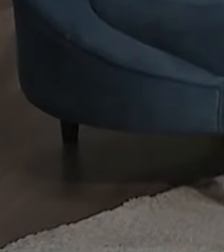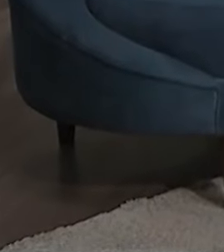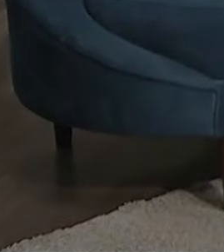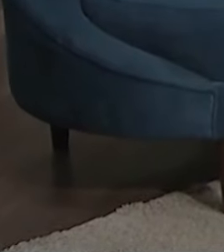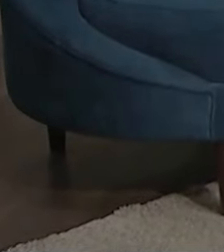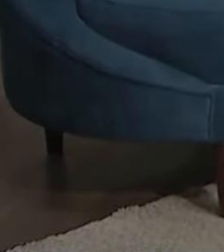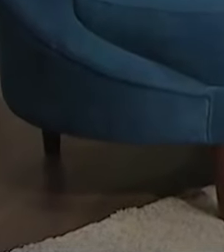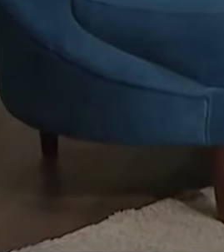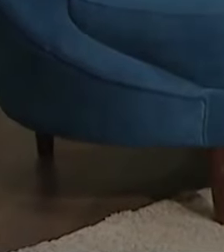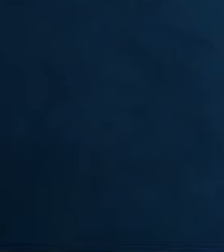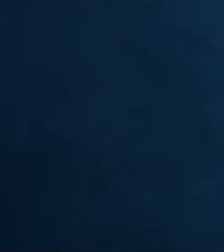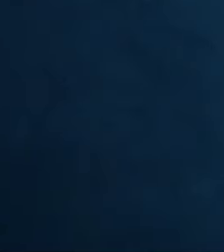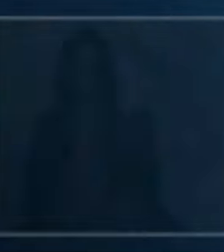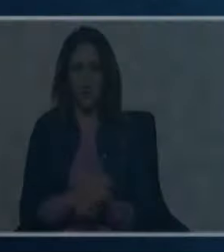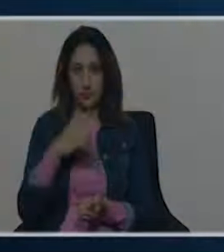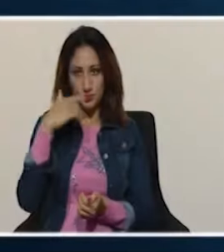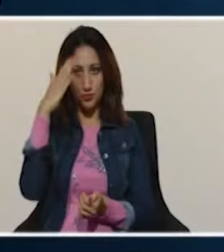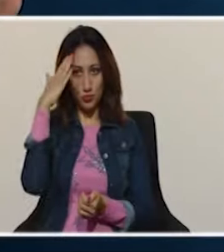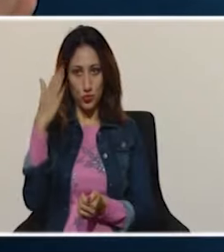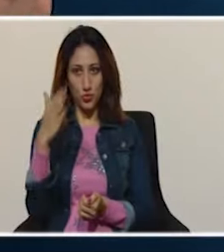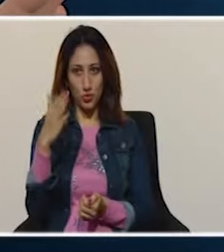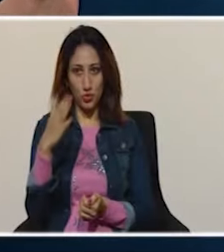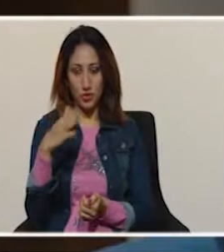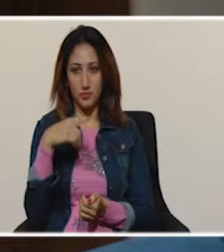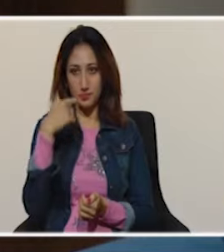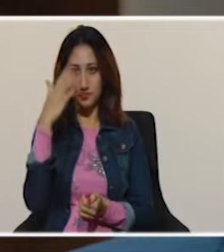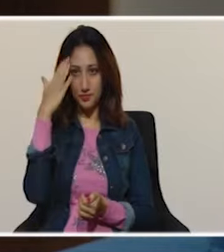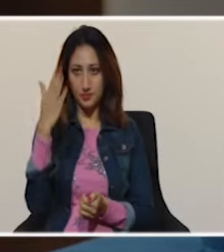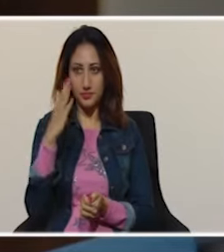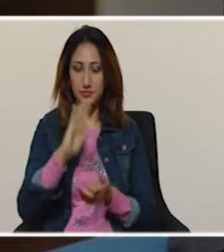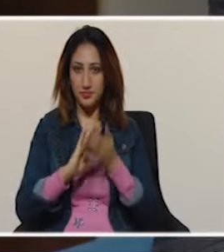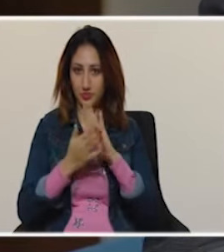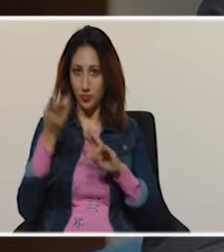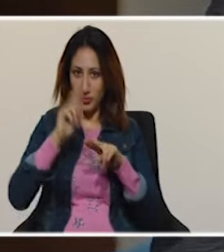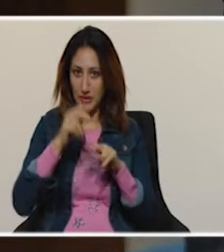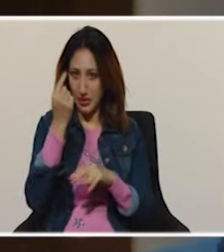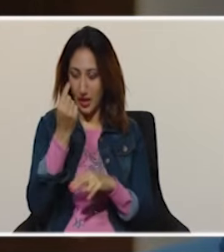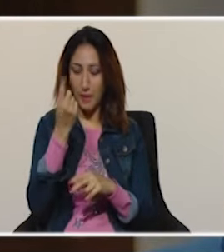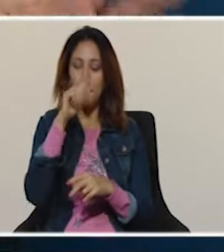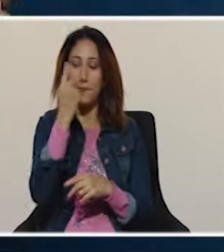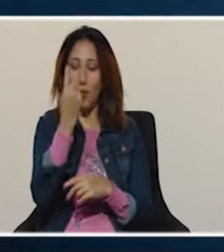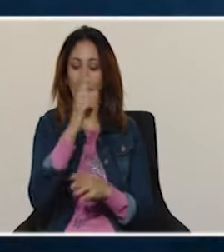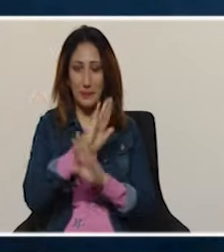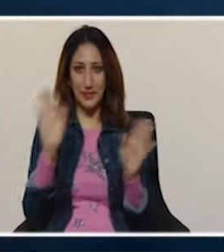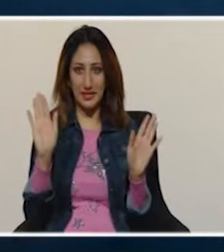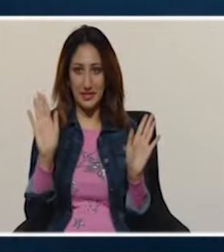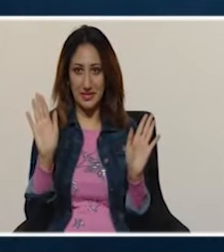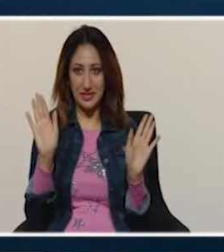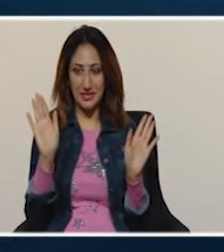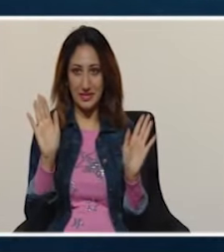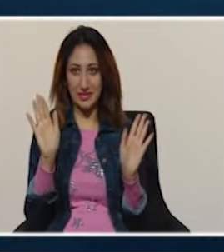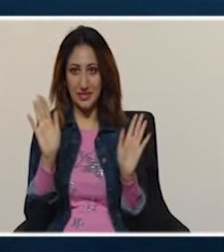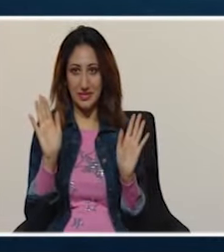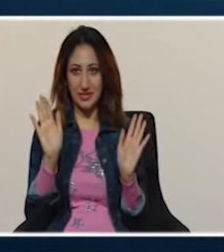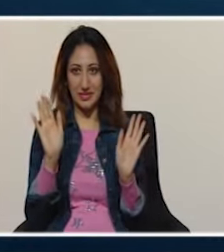طبعا بشكرك يا دكتور، حققت لي اول أول جوكر واخر جوكر كده. بعدي واحد واحد. انت خلاص خلصنا كده خلاص يعني. طبعا